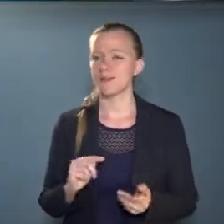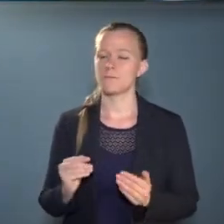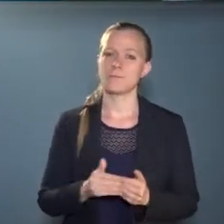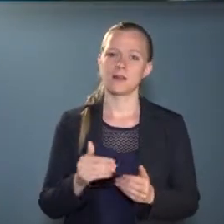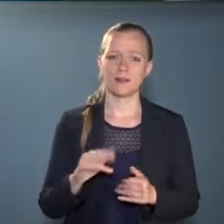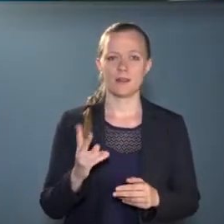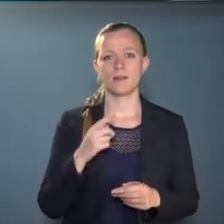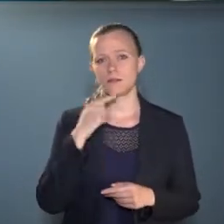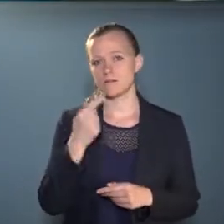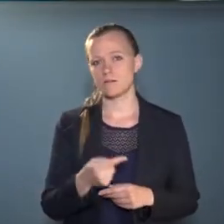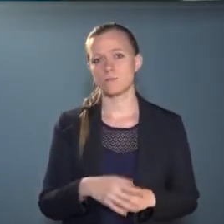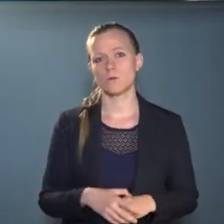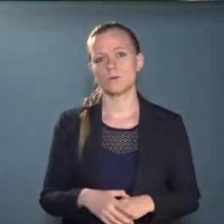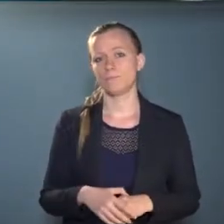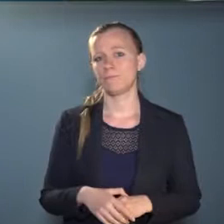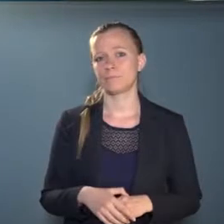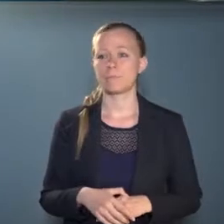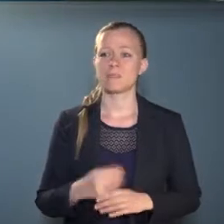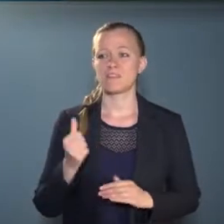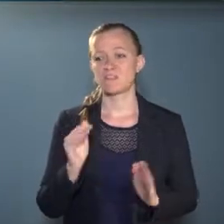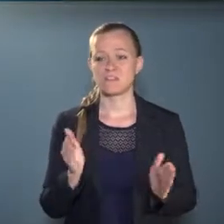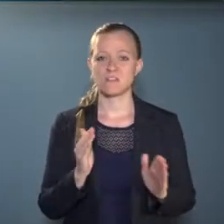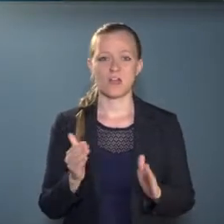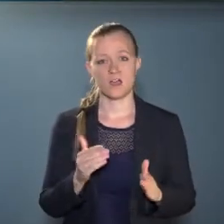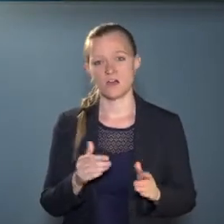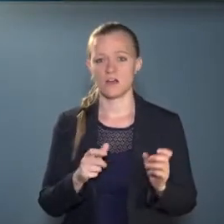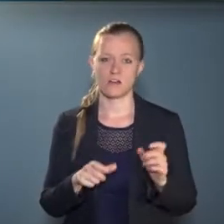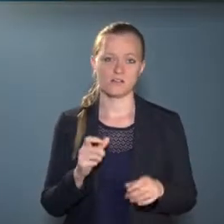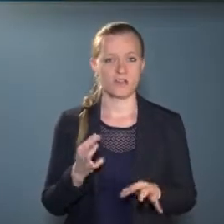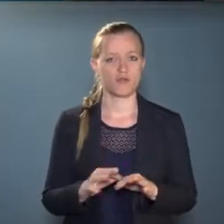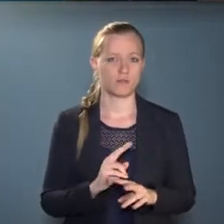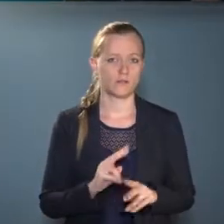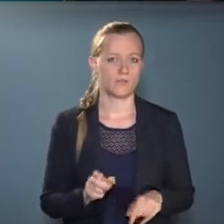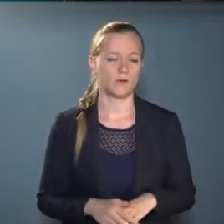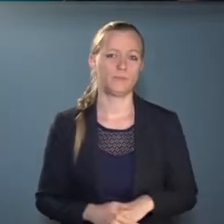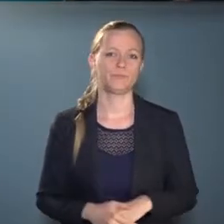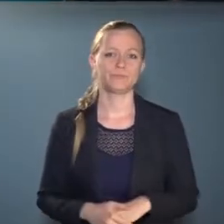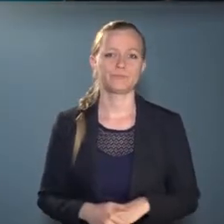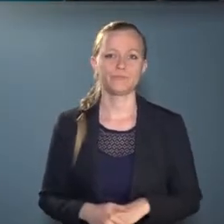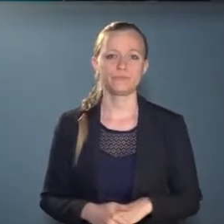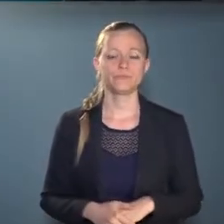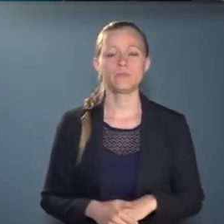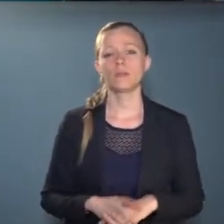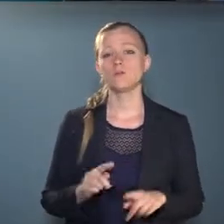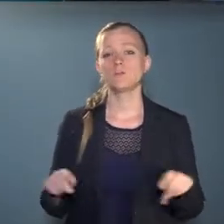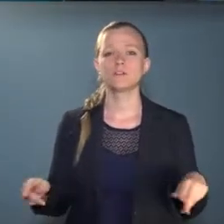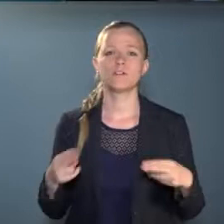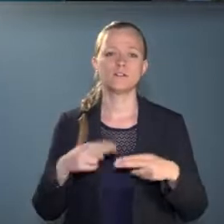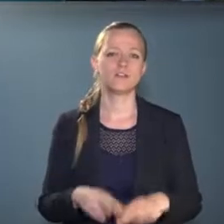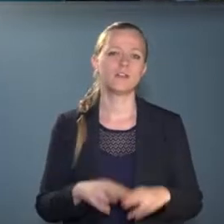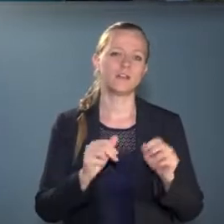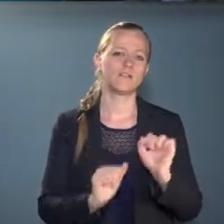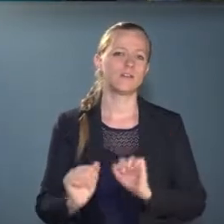azt lehet mondani, hogy ez egy ilyen százas nagyságrendben előfordul évente. A különböző rendvédelmi